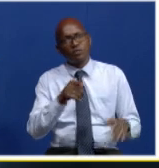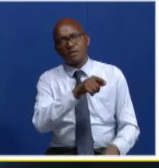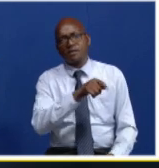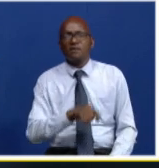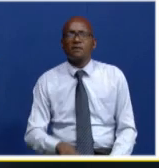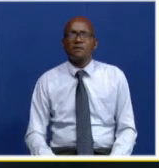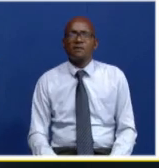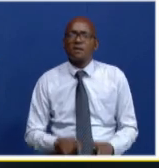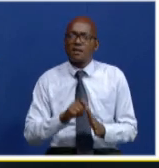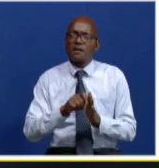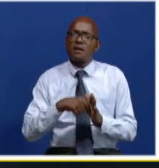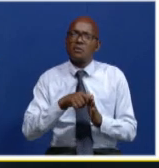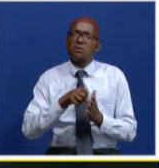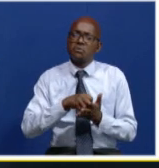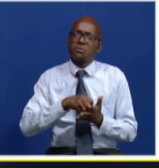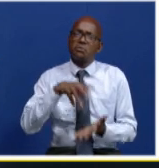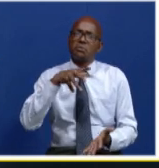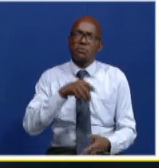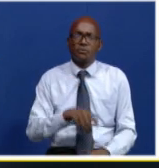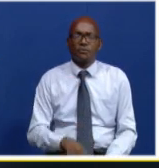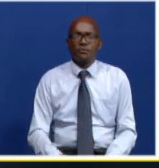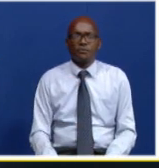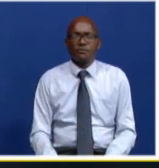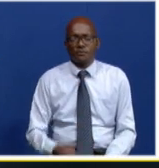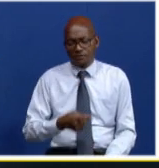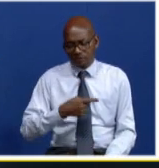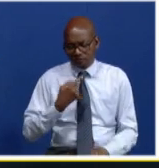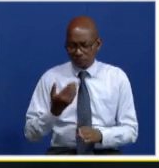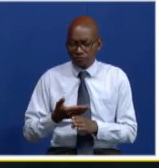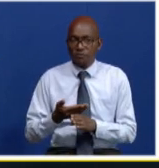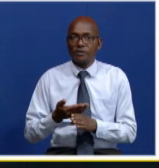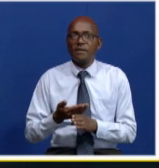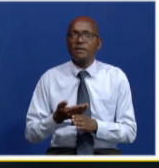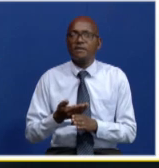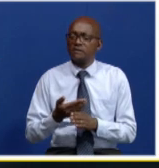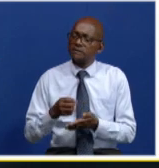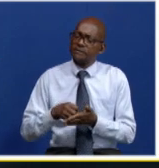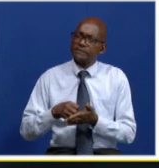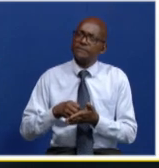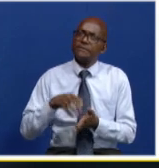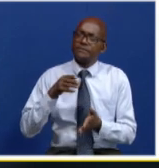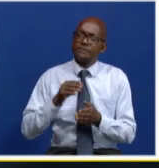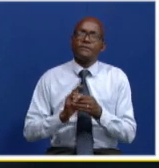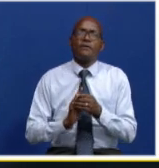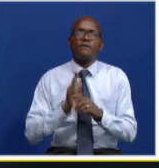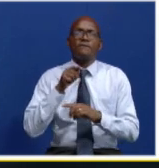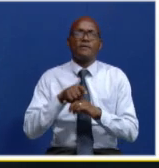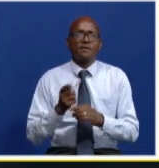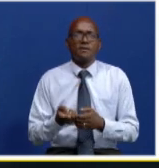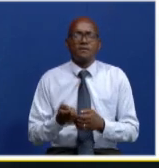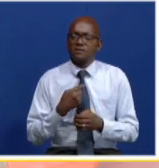hapa kuta yaani ula kuta ima zaid yao